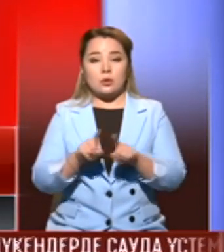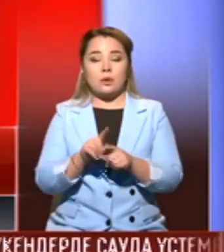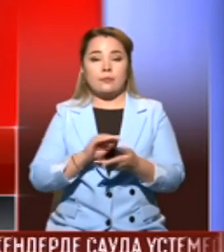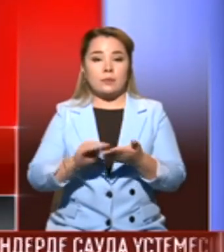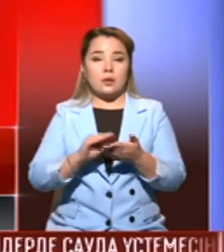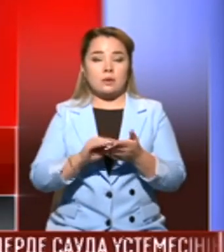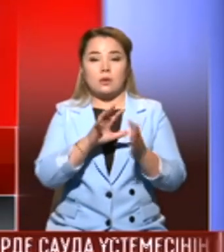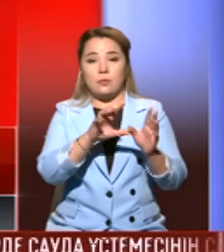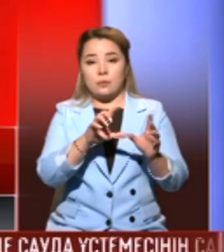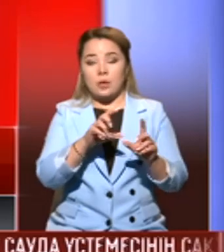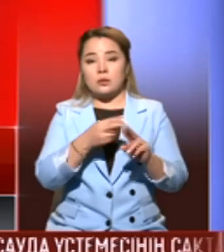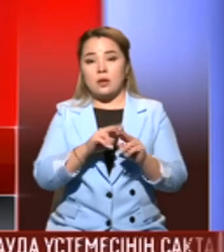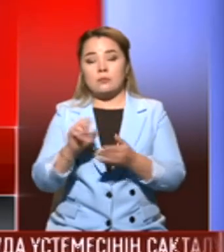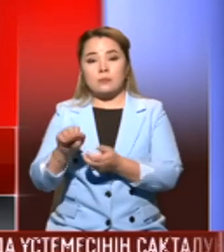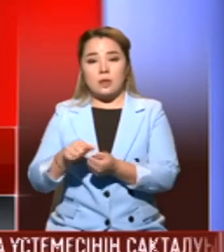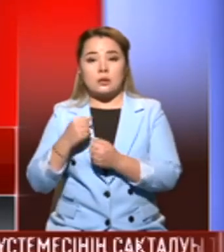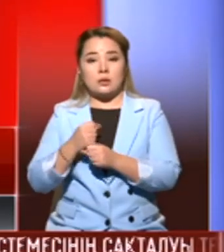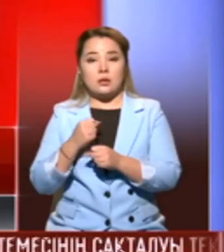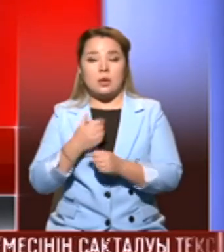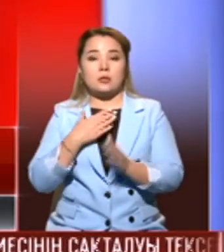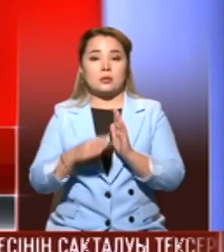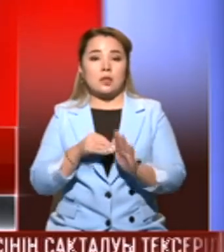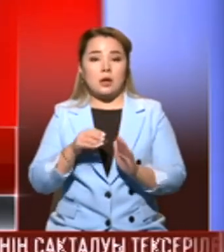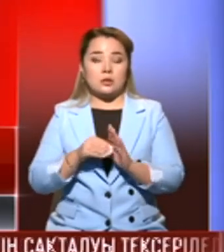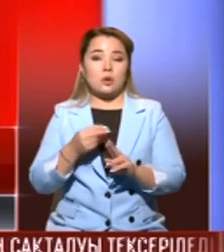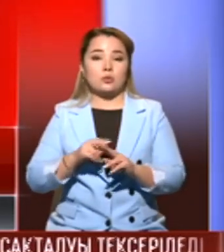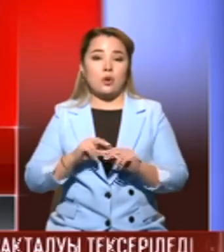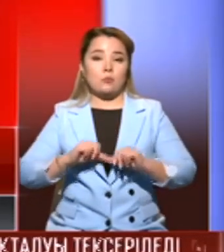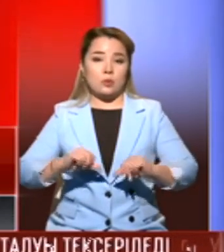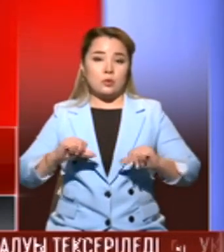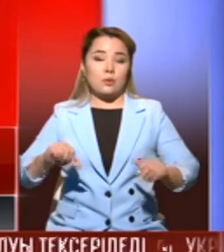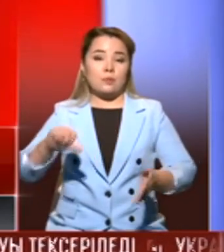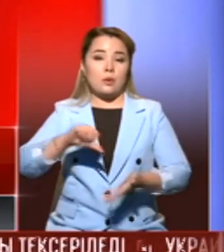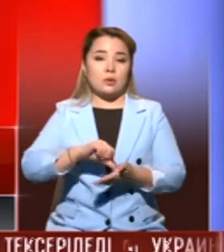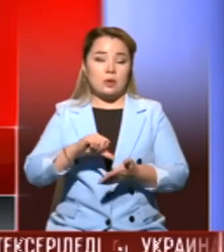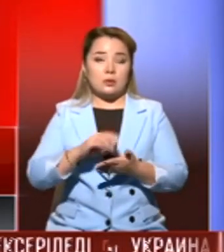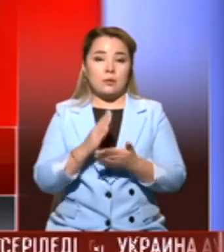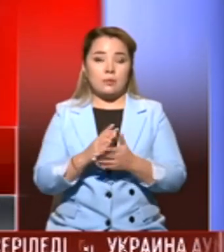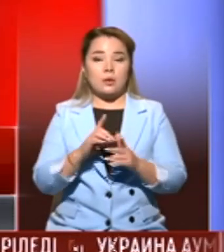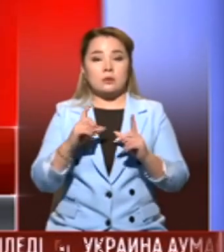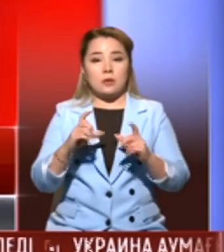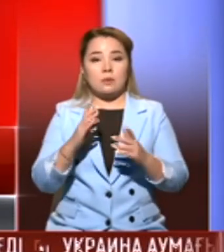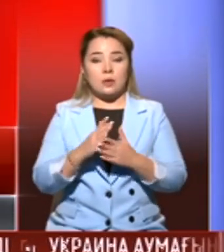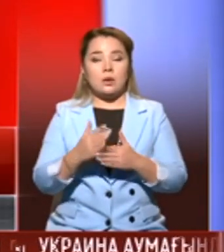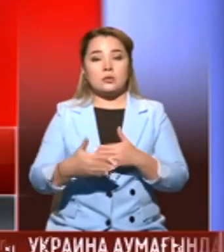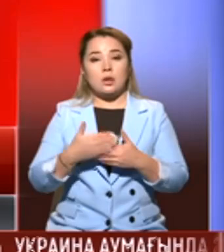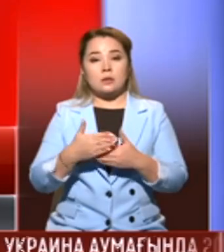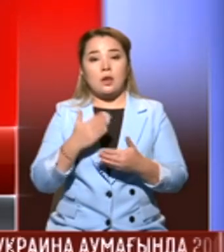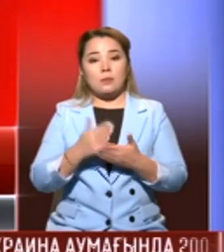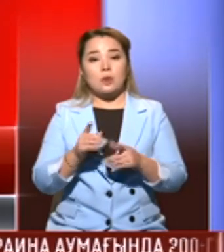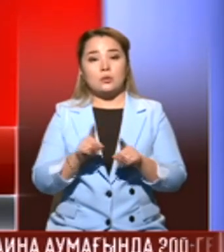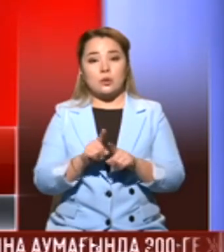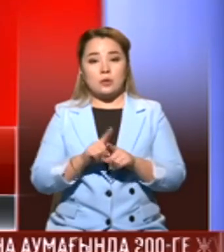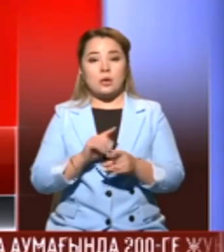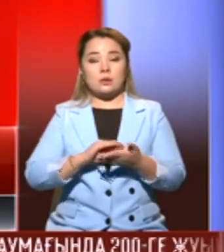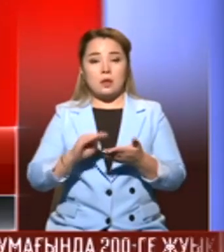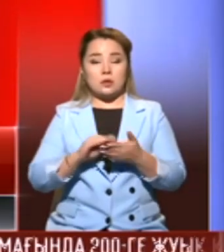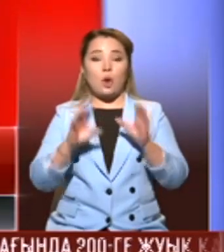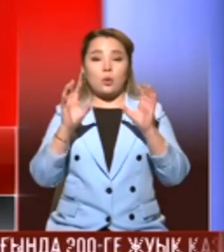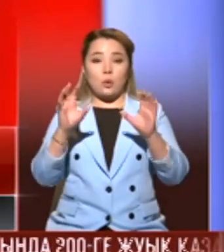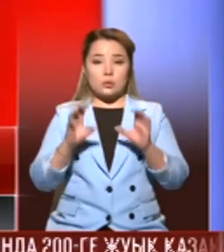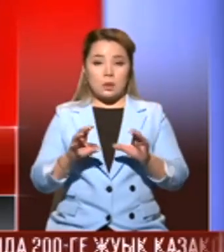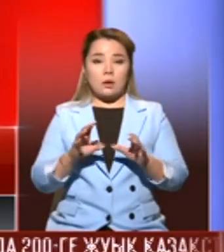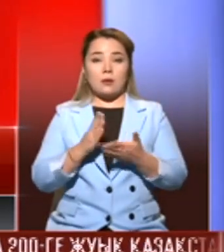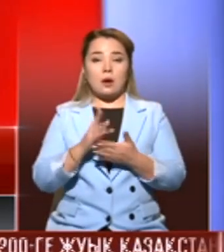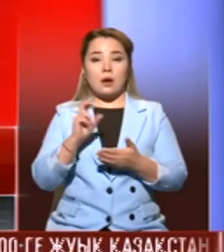қойдым. Сайлау комиссия мүшелерінің алдында кодекстен үзіндіні. Өйткені оның жазасы бар, анау кодекс бойынша да жазасы бар, және